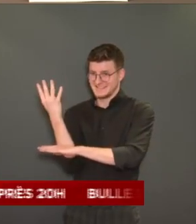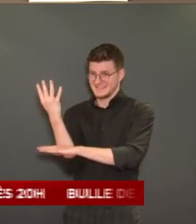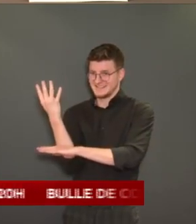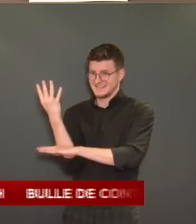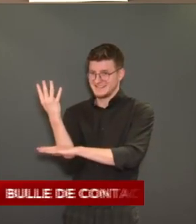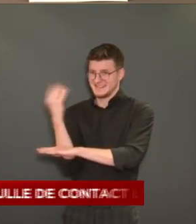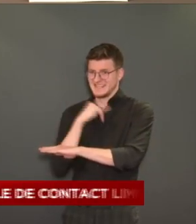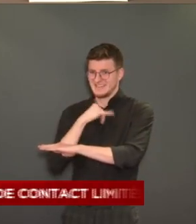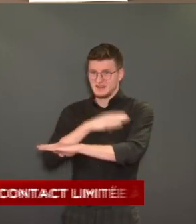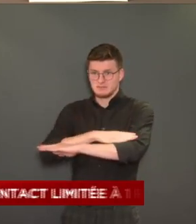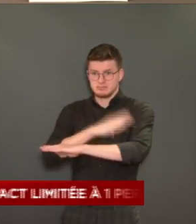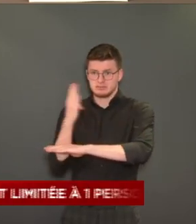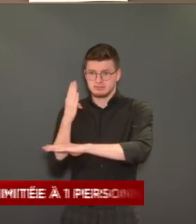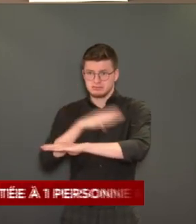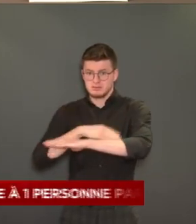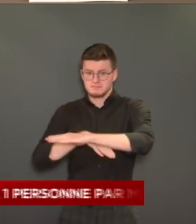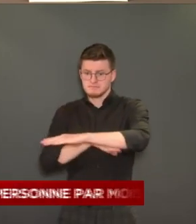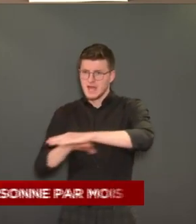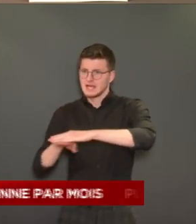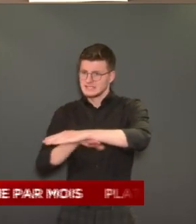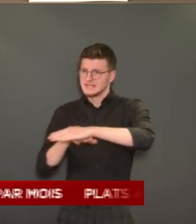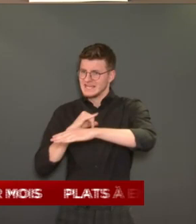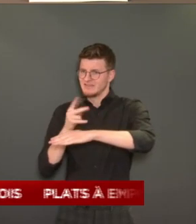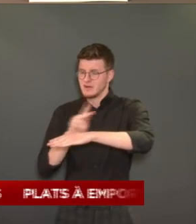baromètre, il est déjà